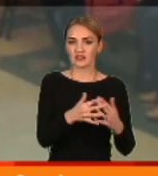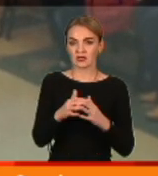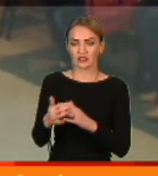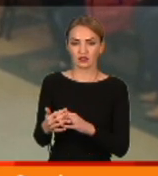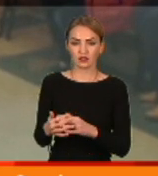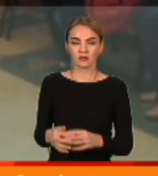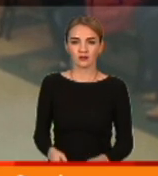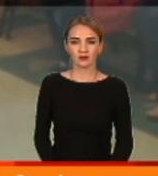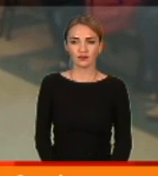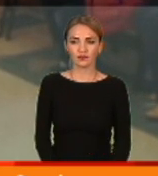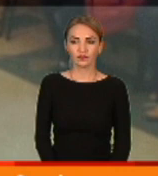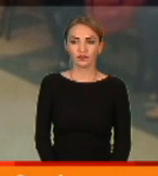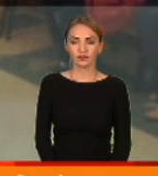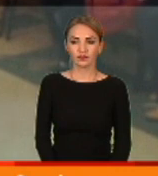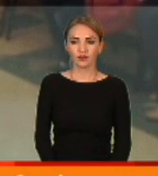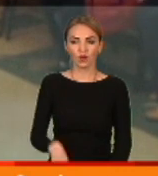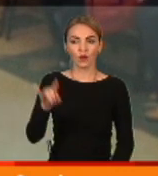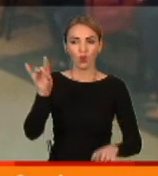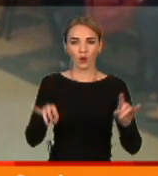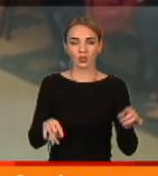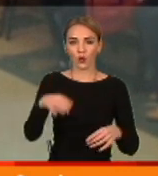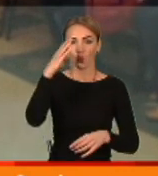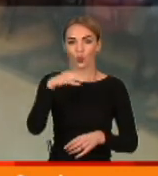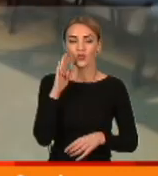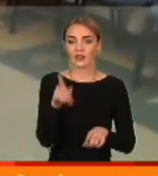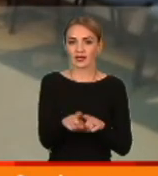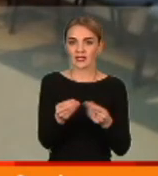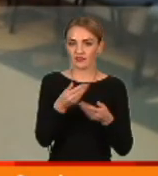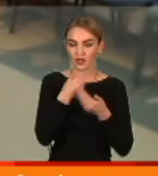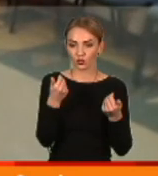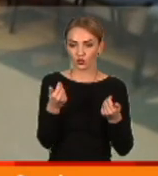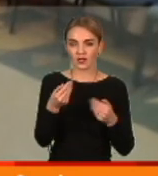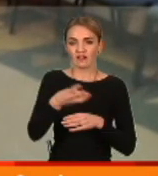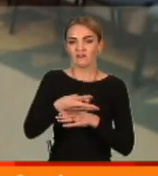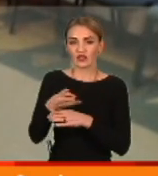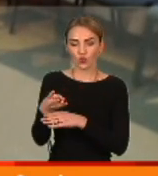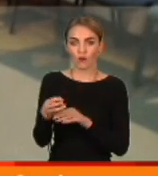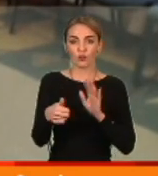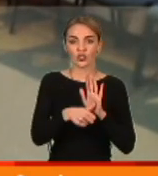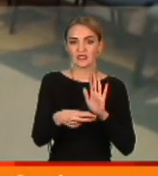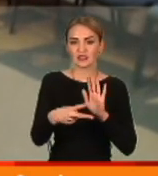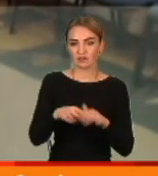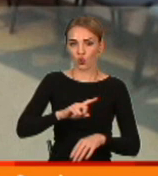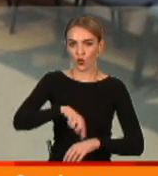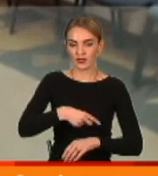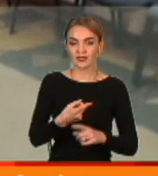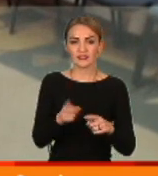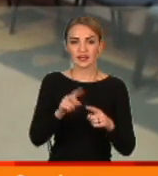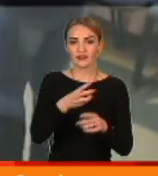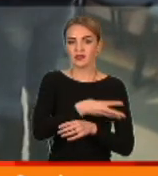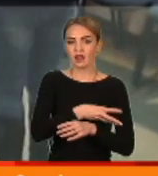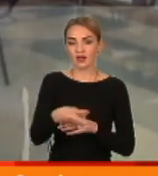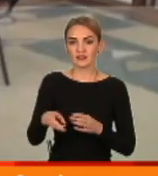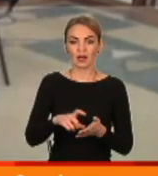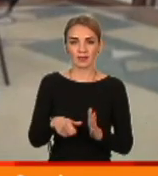Тому що такої можливості, якби на такі окна, у родителів таких средств немає. Десятки відео щонайменше по 6-7 годин. Це трансляції